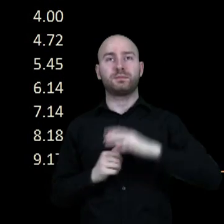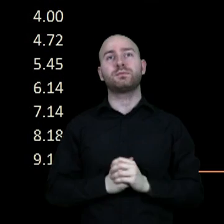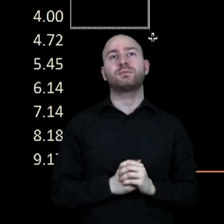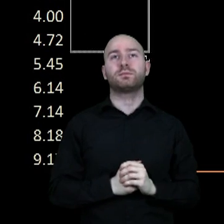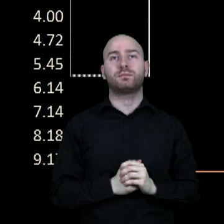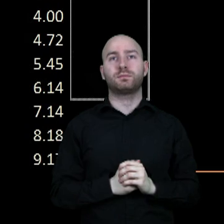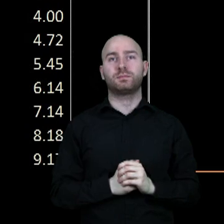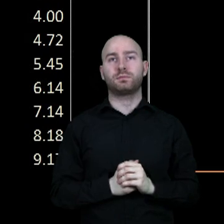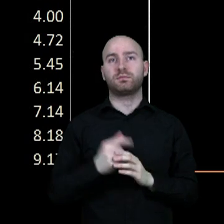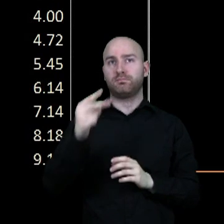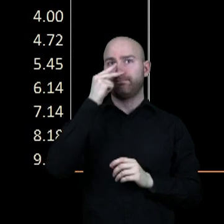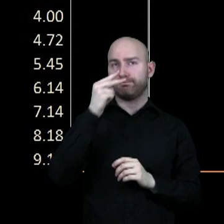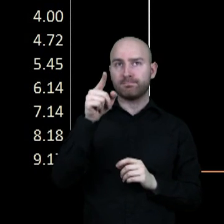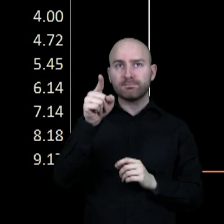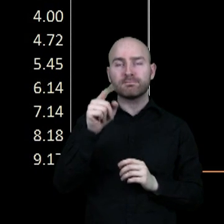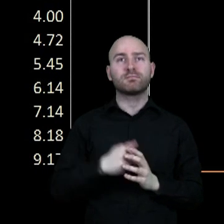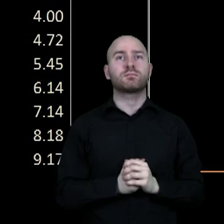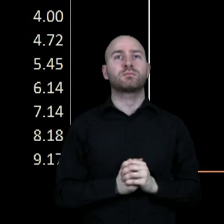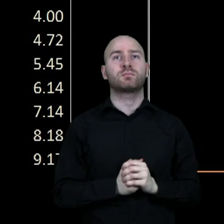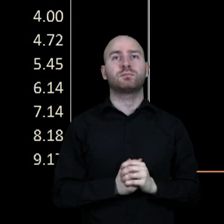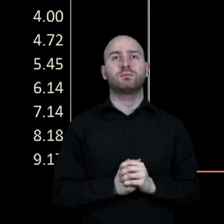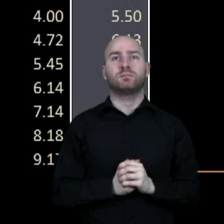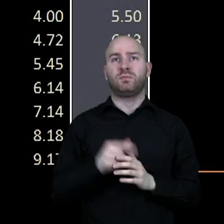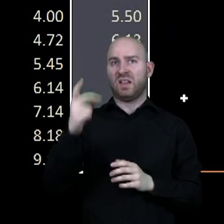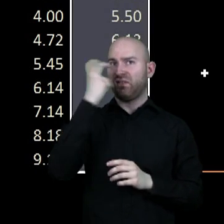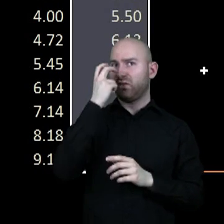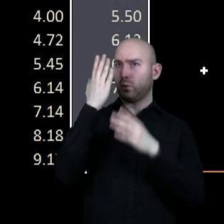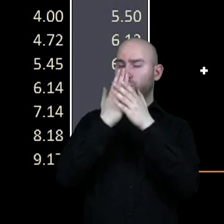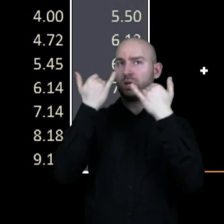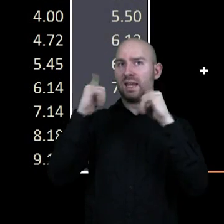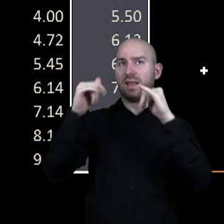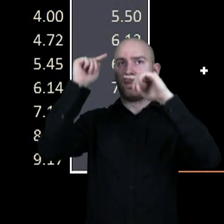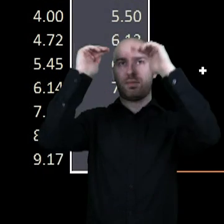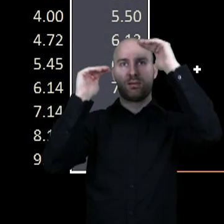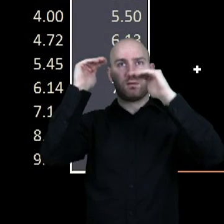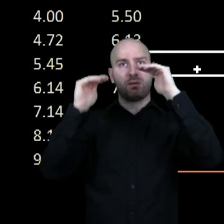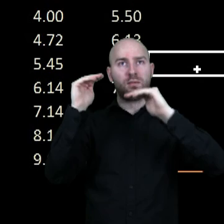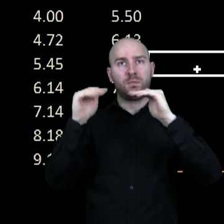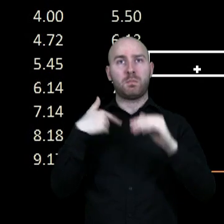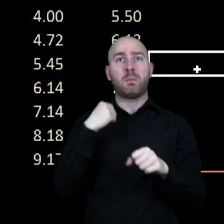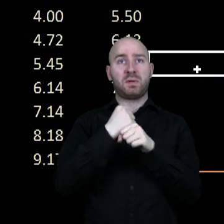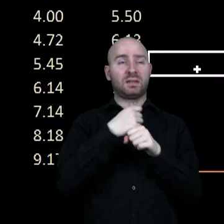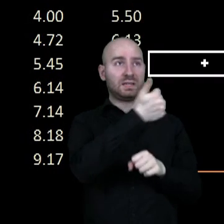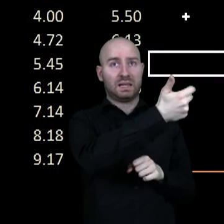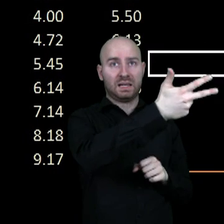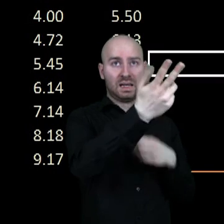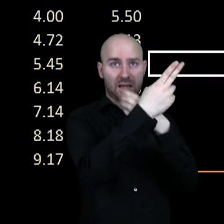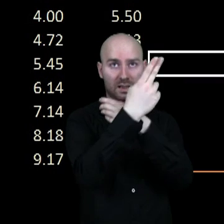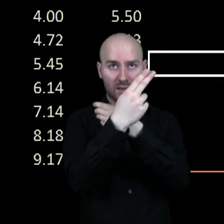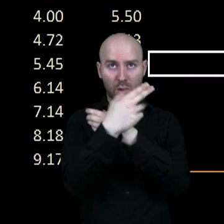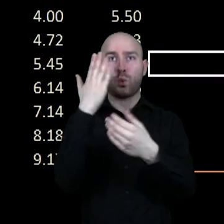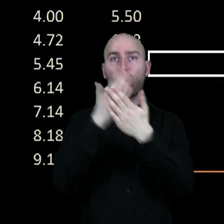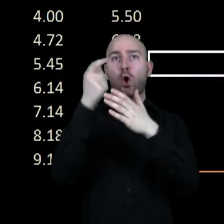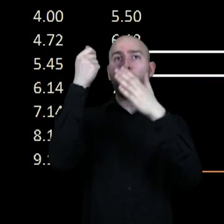rozciągnę to, skopiuję formułę na resztę pól. Widać ciekawą zależność. Gdy zatrudnimy